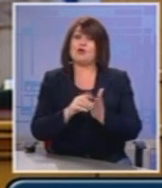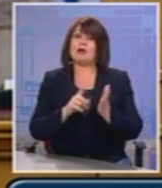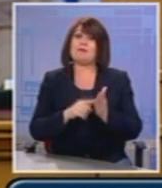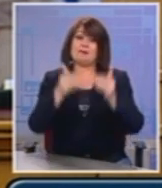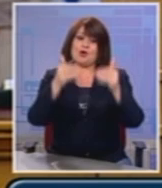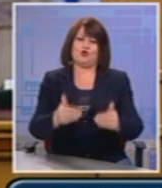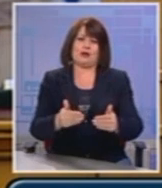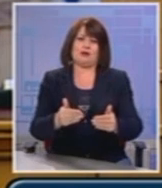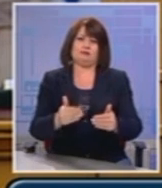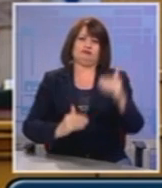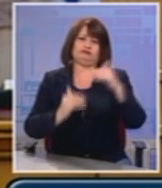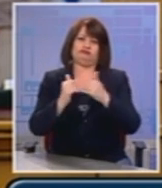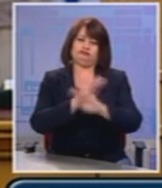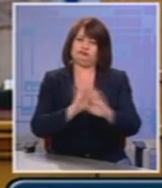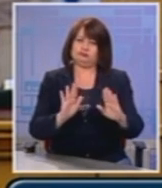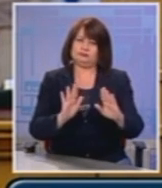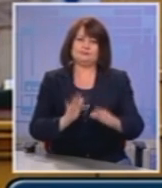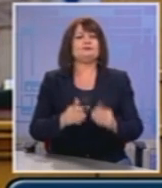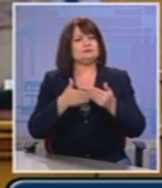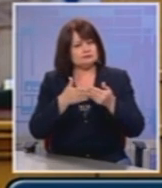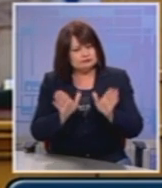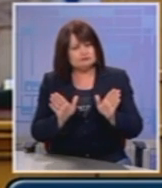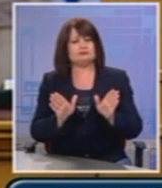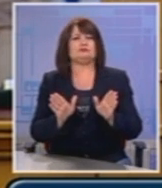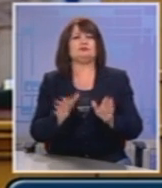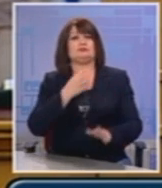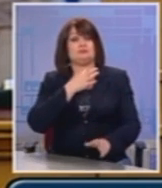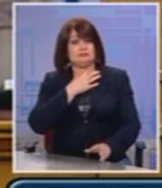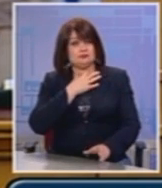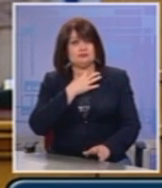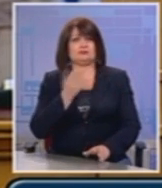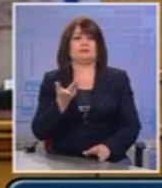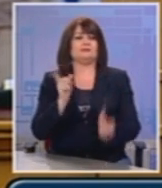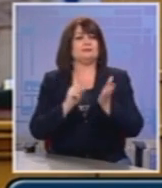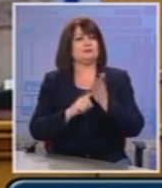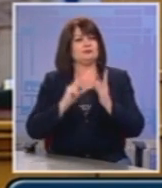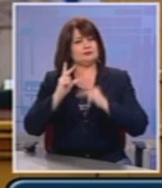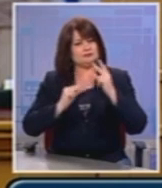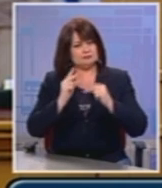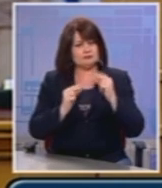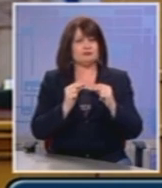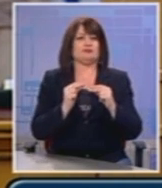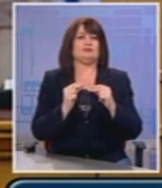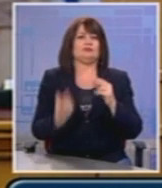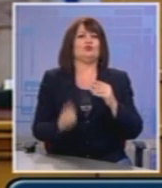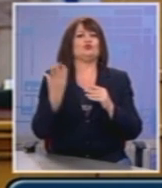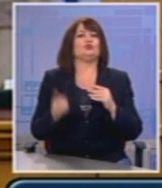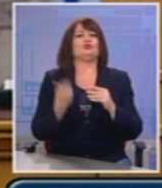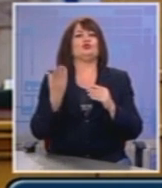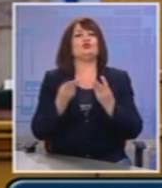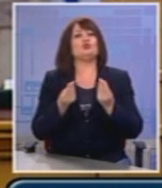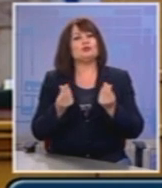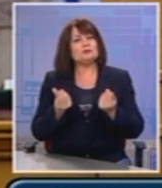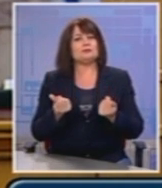έχει όρ και ανοίγουμε το δρόμο στην ανάγκη να συζητώνται νέοι